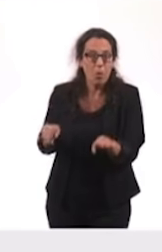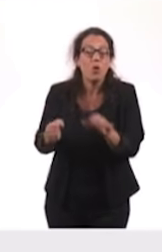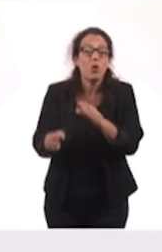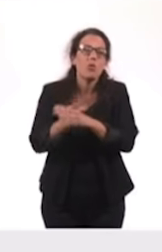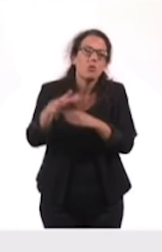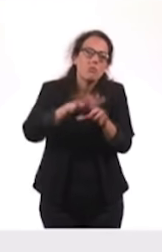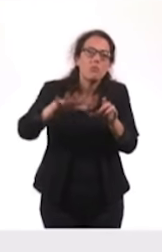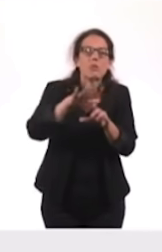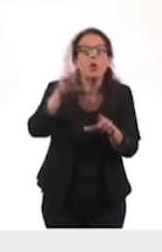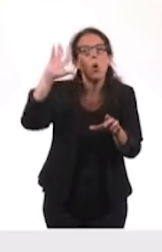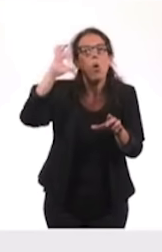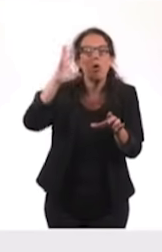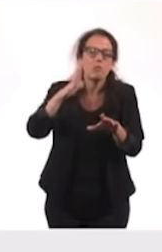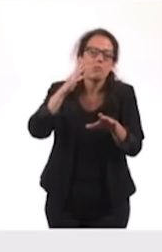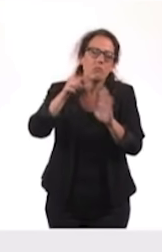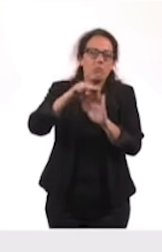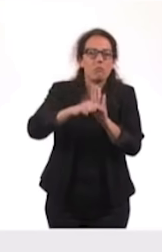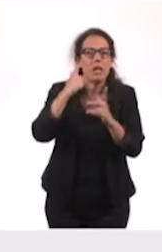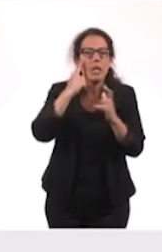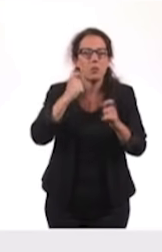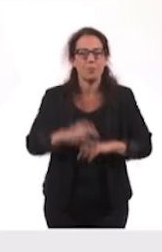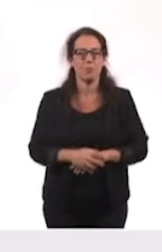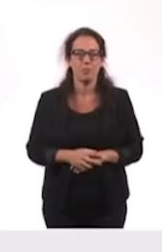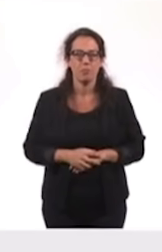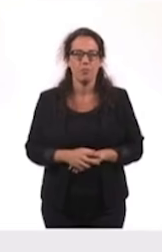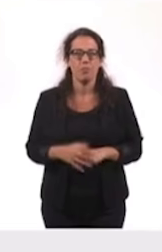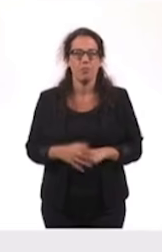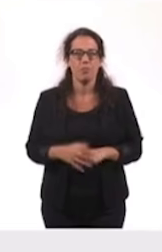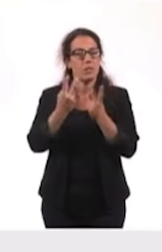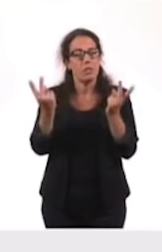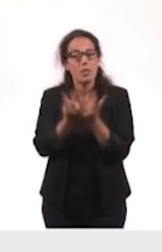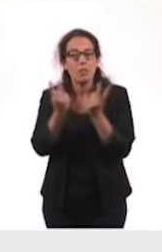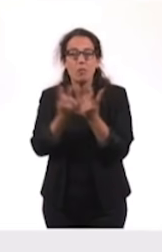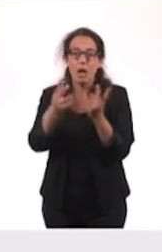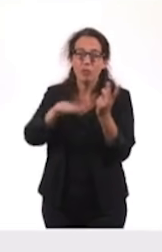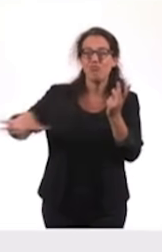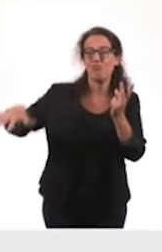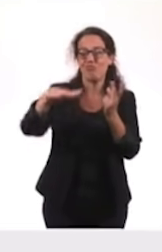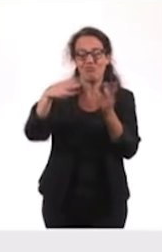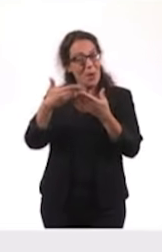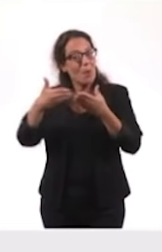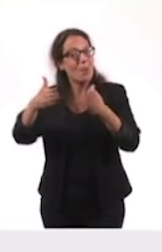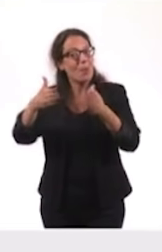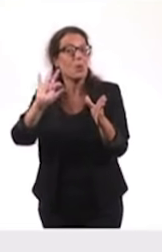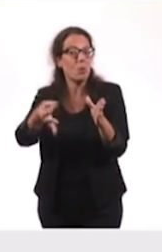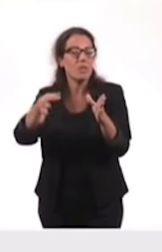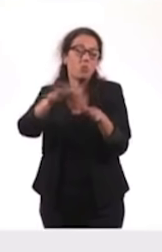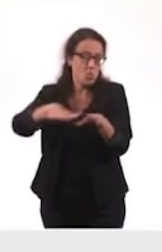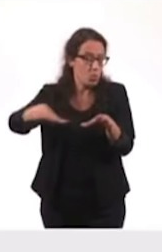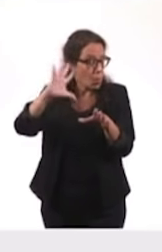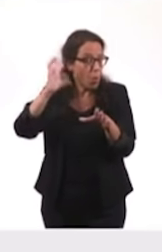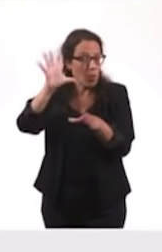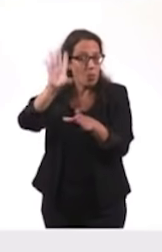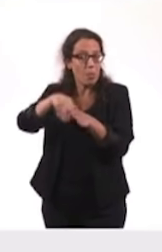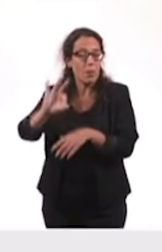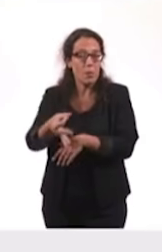La réouverture des parcs et jardins en zone orange. Mais cette liberté retrouvée implique des contraintes